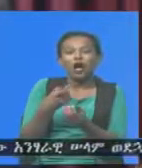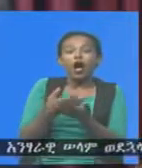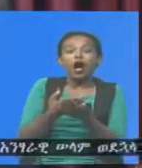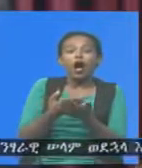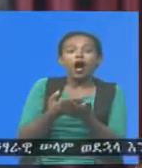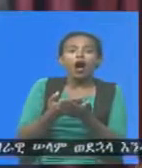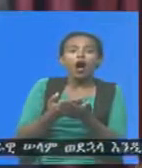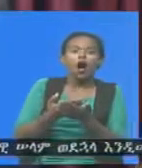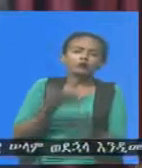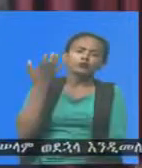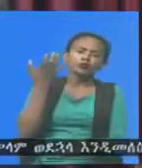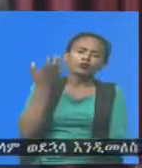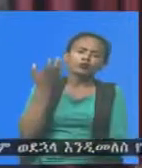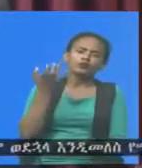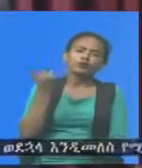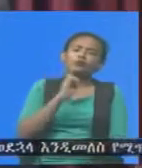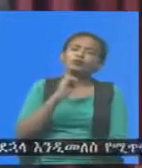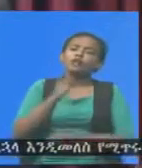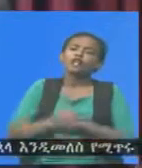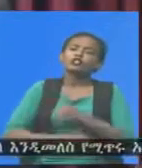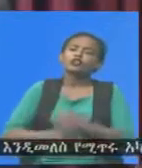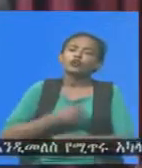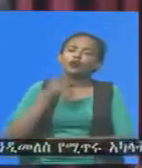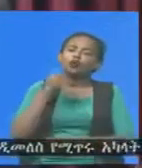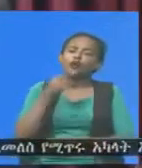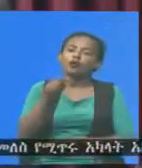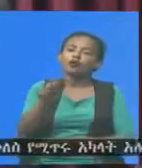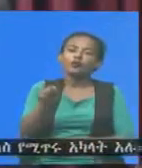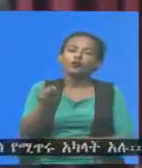ሀብታም ነዎት ምን አስጨነቀዎት አልኳቸው።